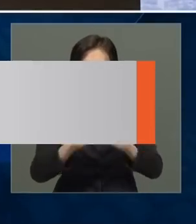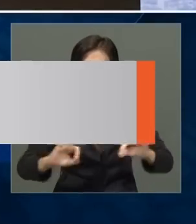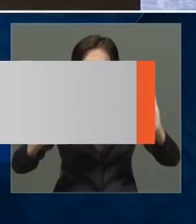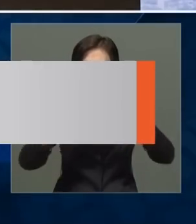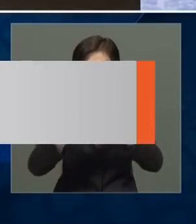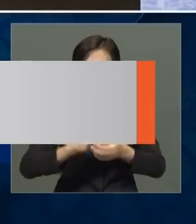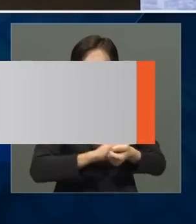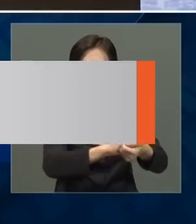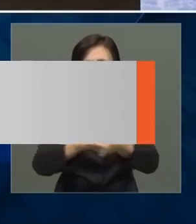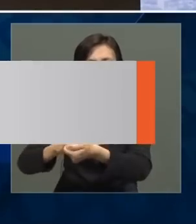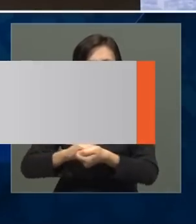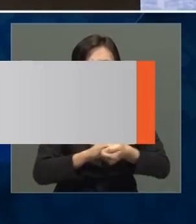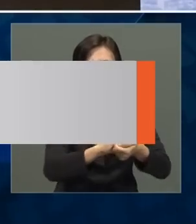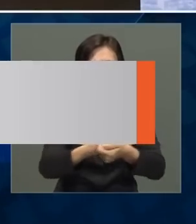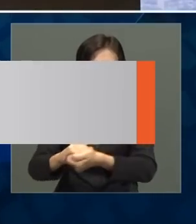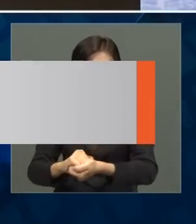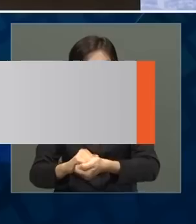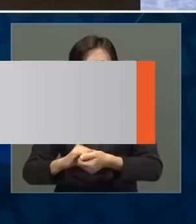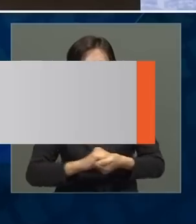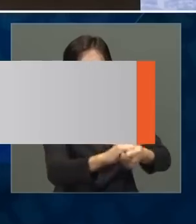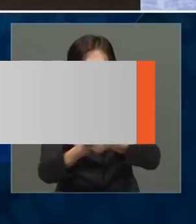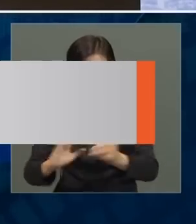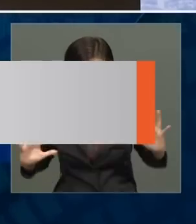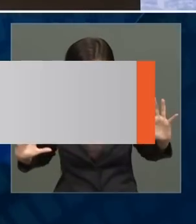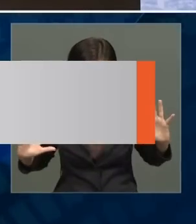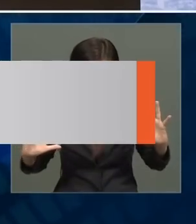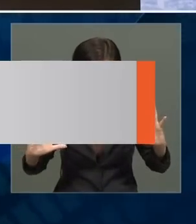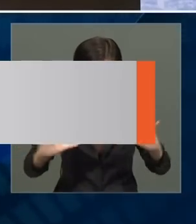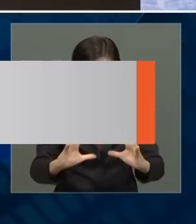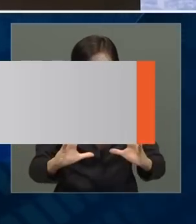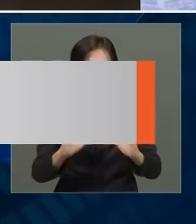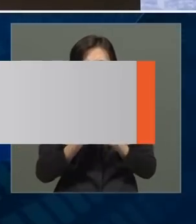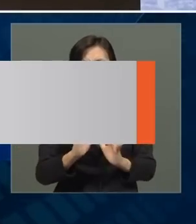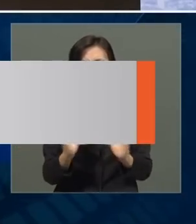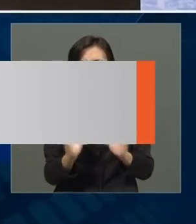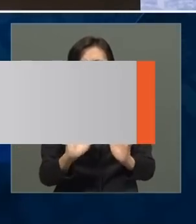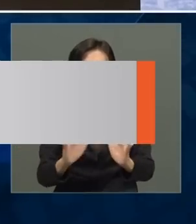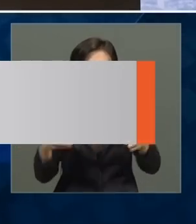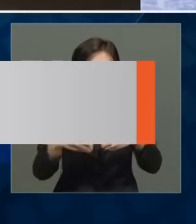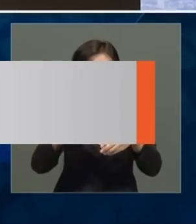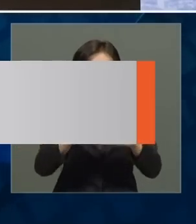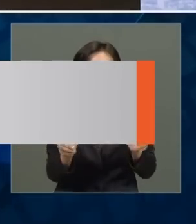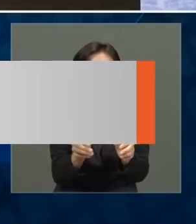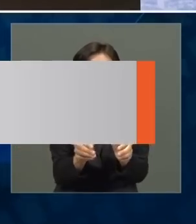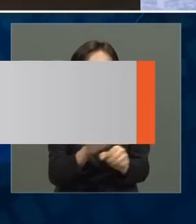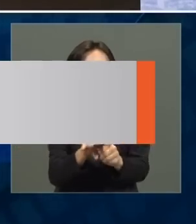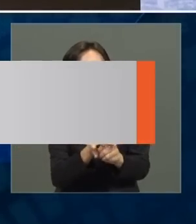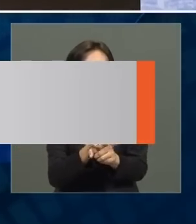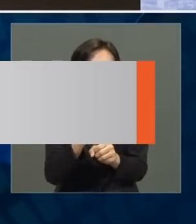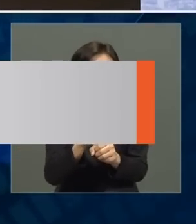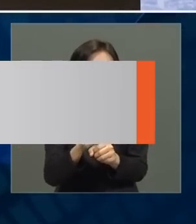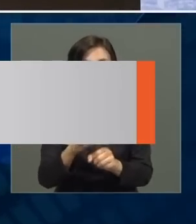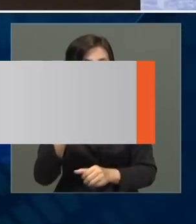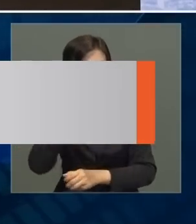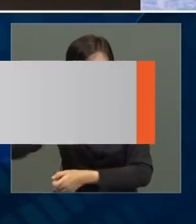ความร่วมมือในการงดการรวมกลุ่มคนจำนวนมากดังนั้นก็เป็นที่ชัดเจนนะคะว่าว่าการ